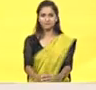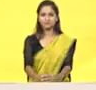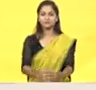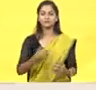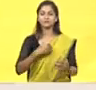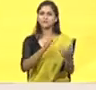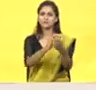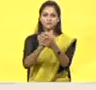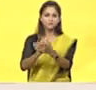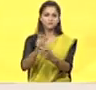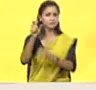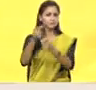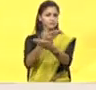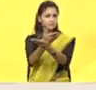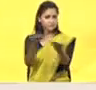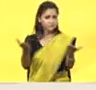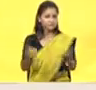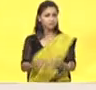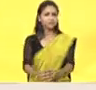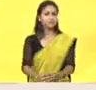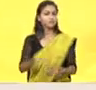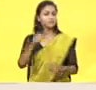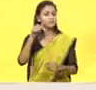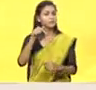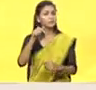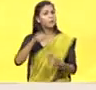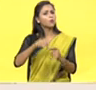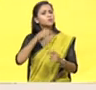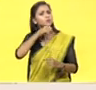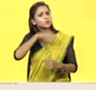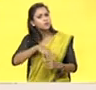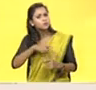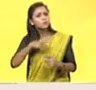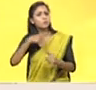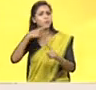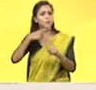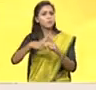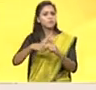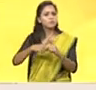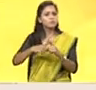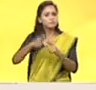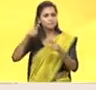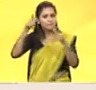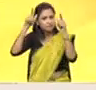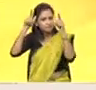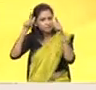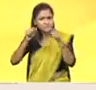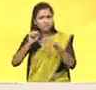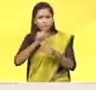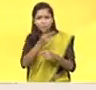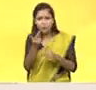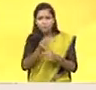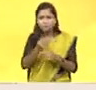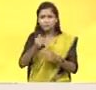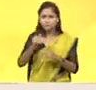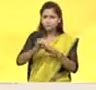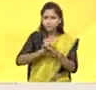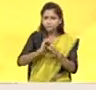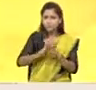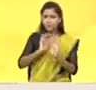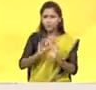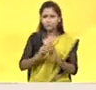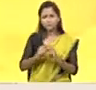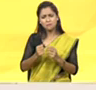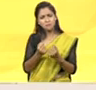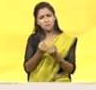मेरे प्यारे देशवासियों, इंसानों और जानवरों के प्यार पर आपने कितनी सारी फिल्में